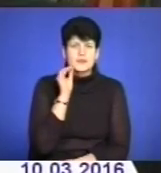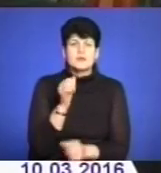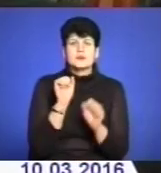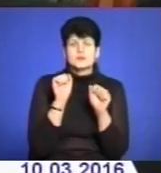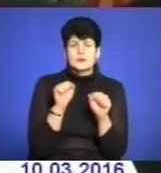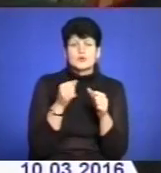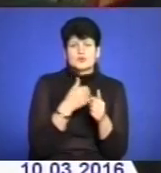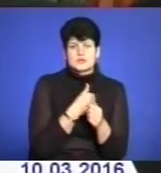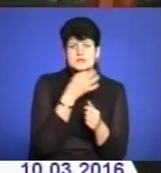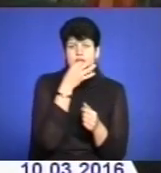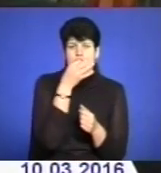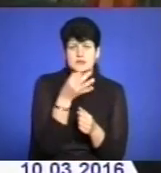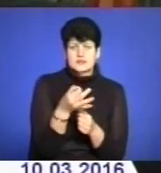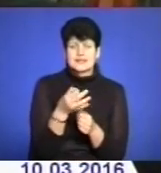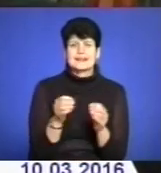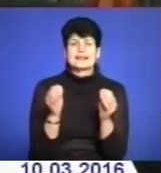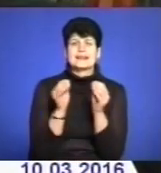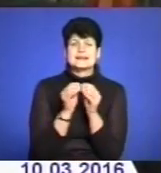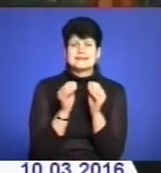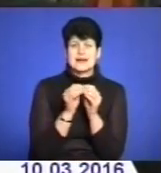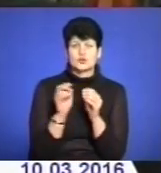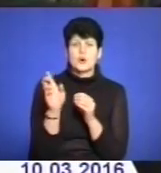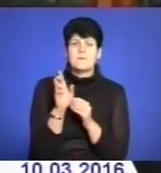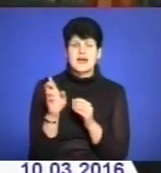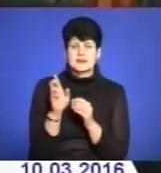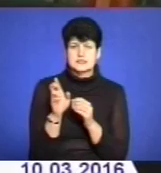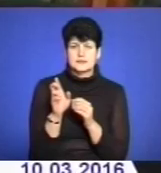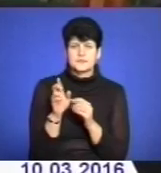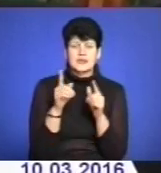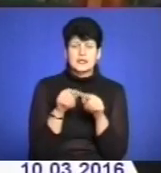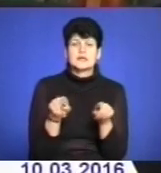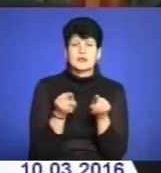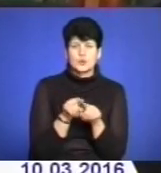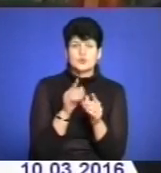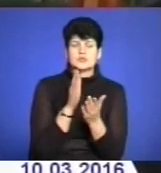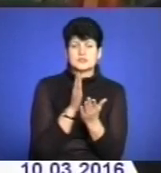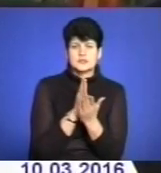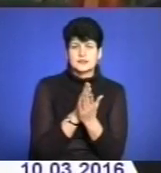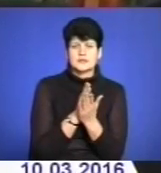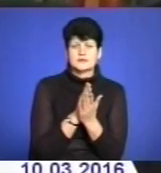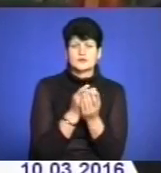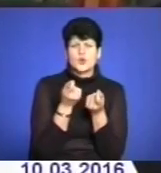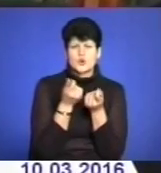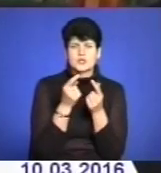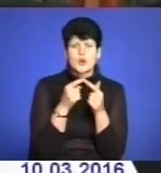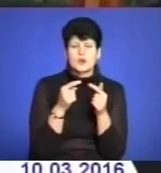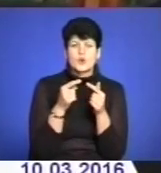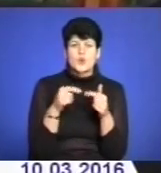потрібно сказати, що і 10 березня, і також якби є така трохи кругла